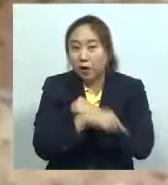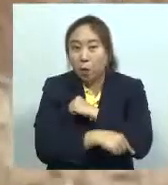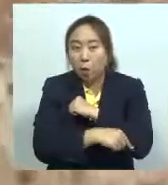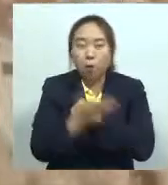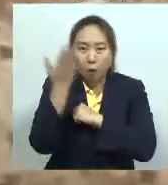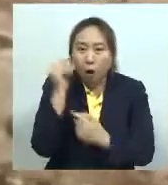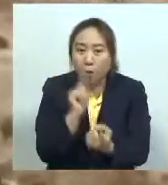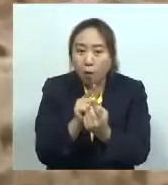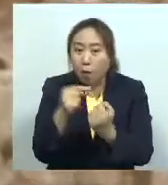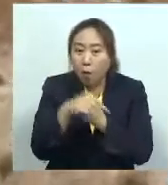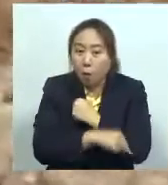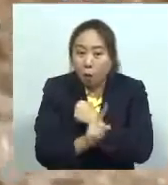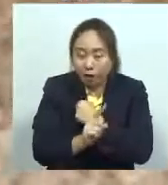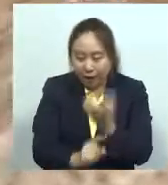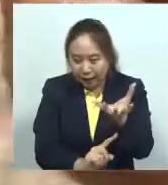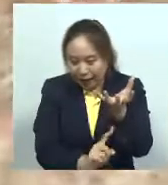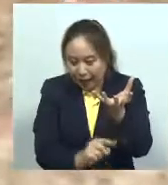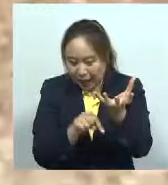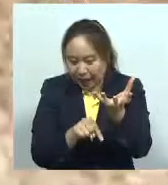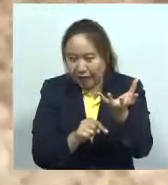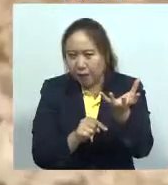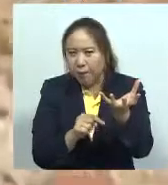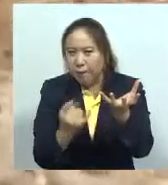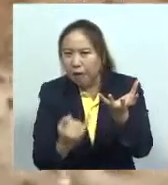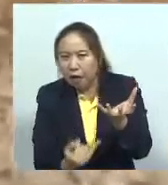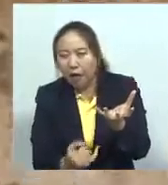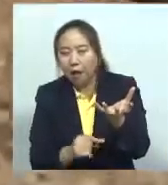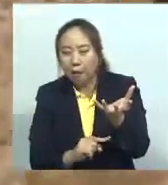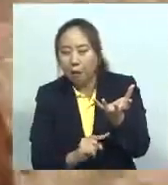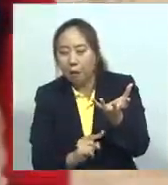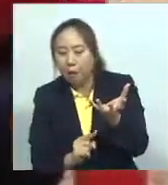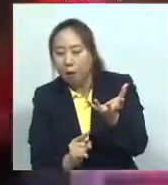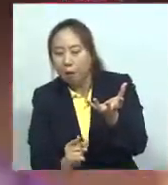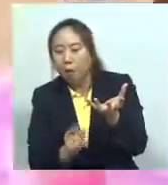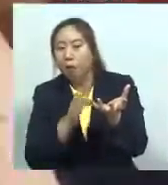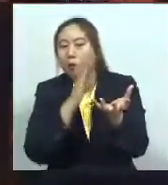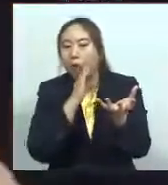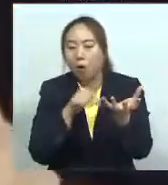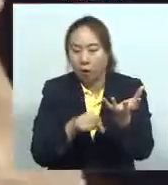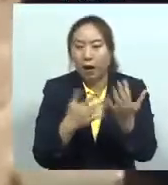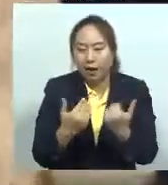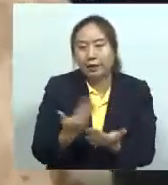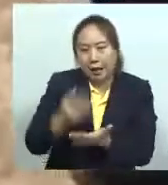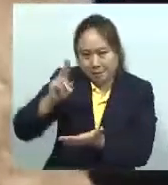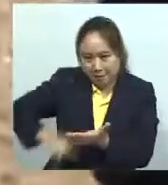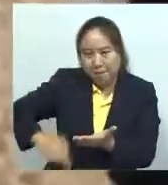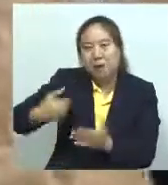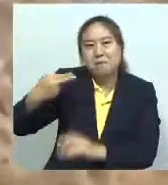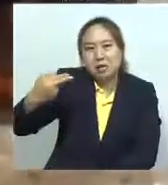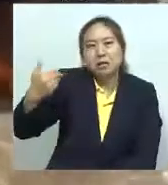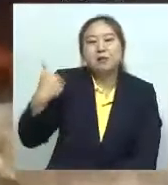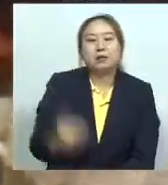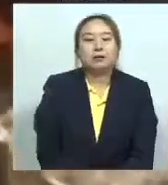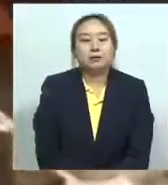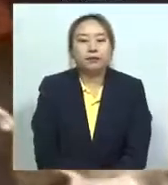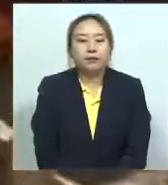บที่ผ่านมาก็คือแบบใช้ตาช่างที่ไม่ได้มาตรฐานตรงนั้นเนี่ยสามารถจับปรับได ้ ซึ่งก็มีการปรับกันไปเป็นหลักหมื่น